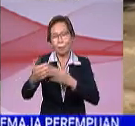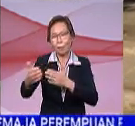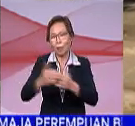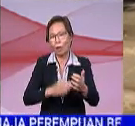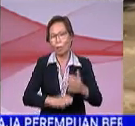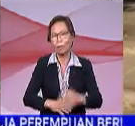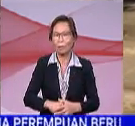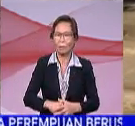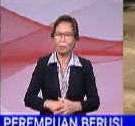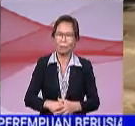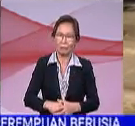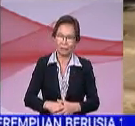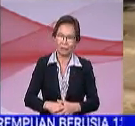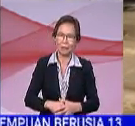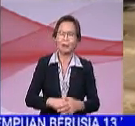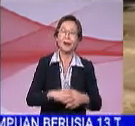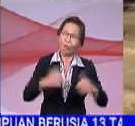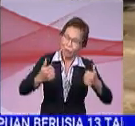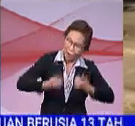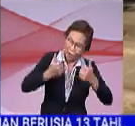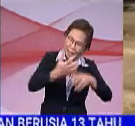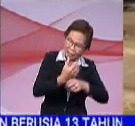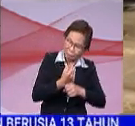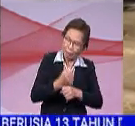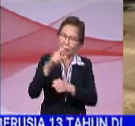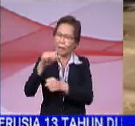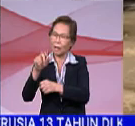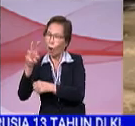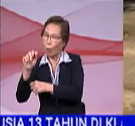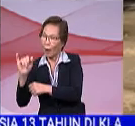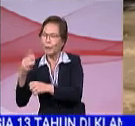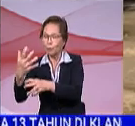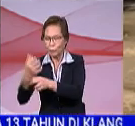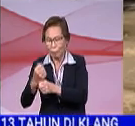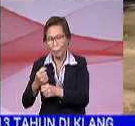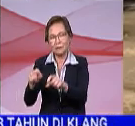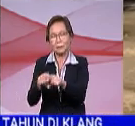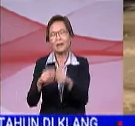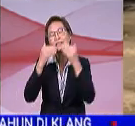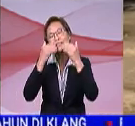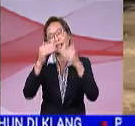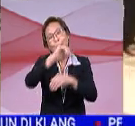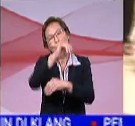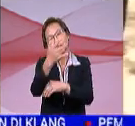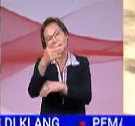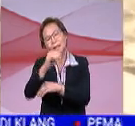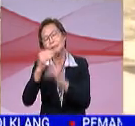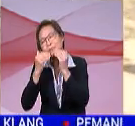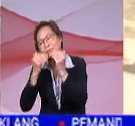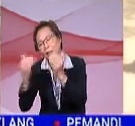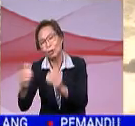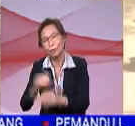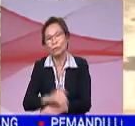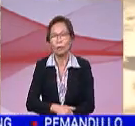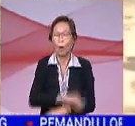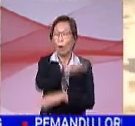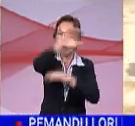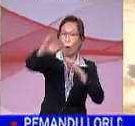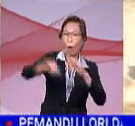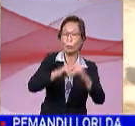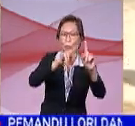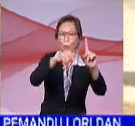raya dapat, gawai pun dapat. Terima kasih kepada Jabatan Kebajikan Masyarakat. Keseluruhannya,